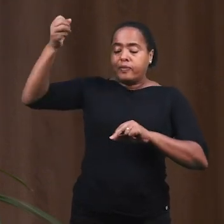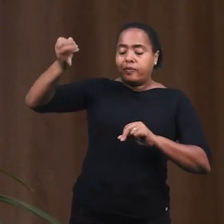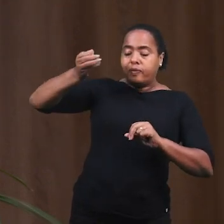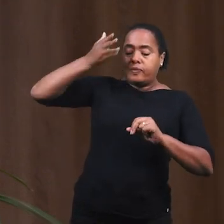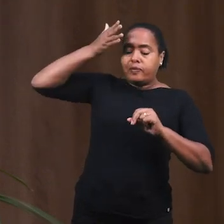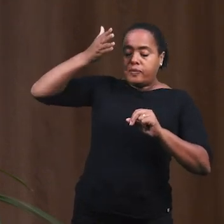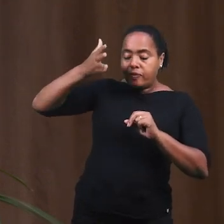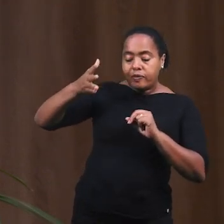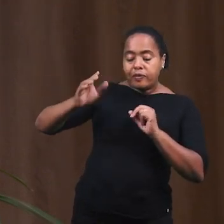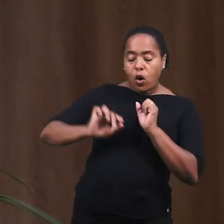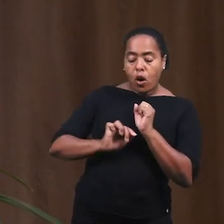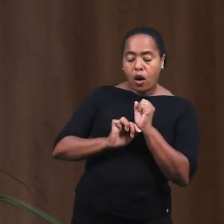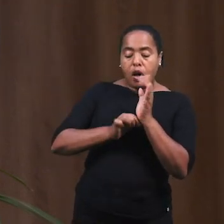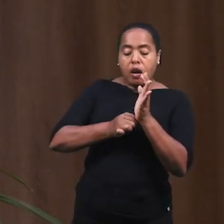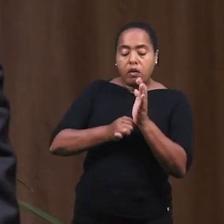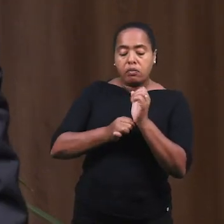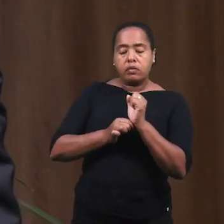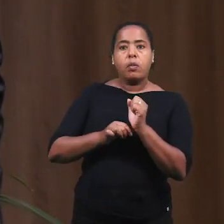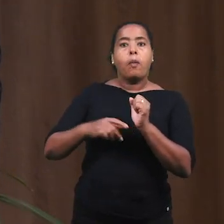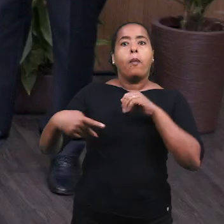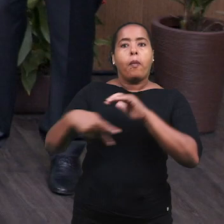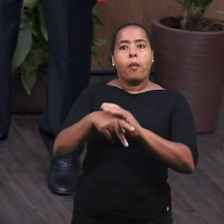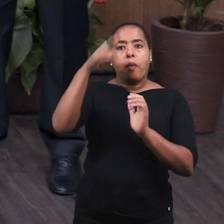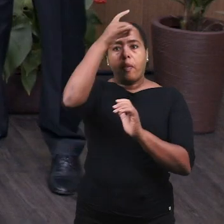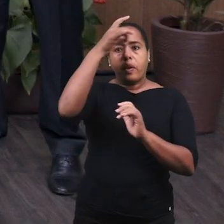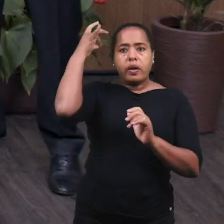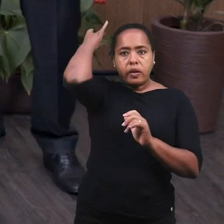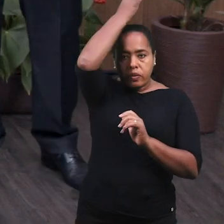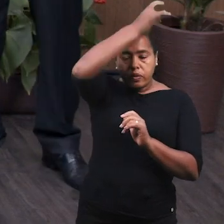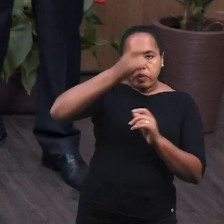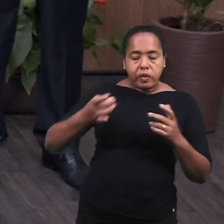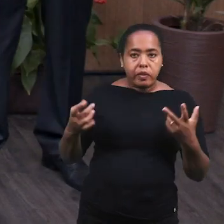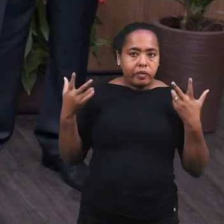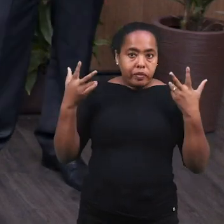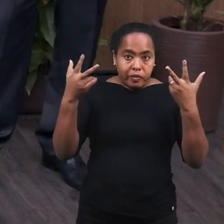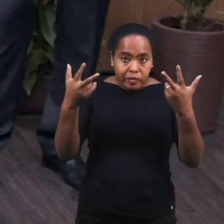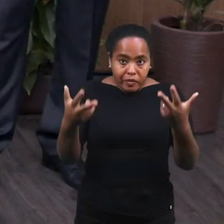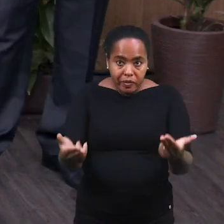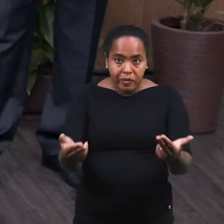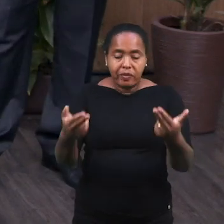Иисусом через откровение, данное посредством Духа Святого.